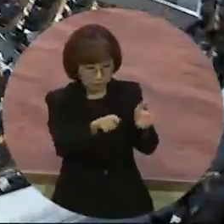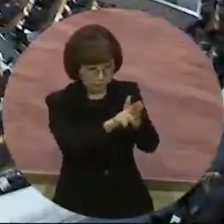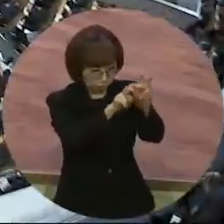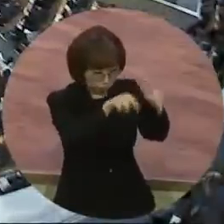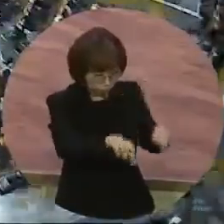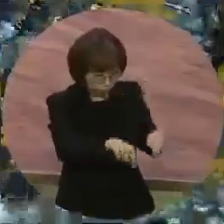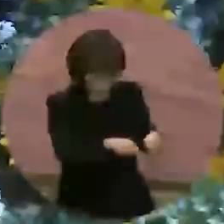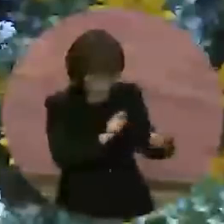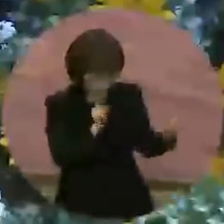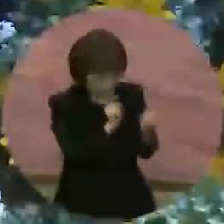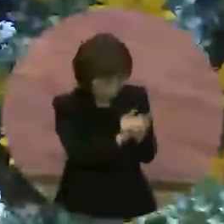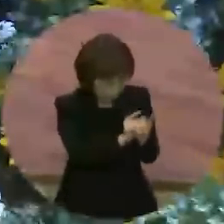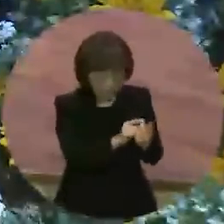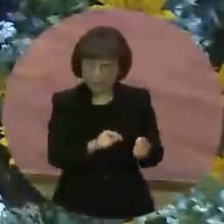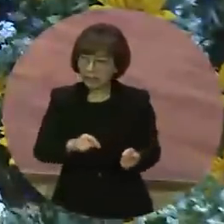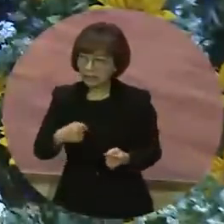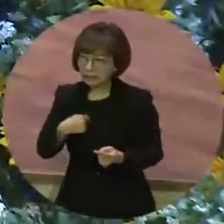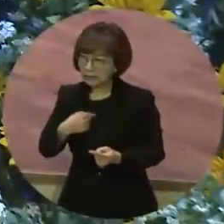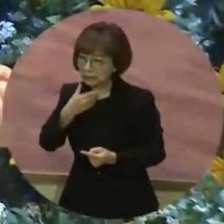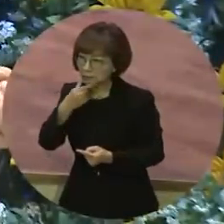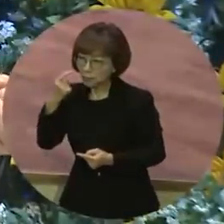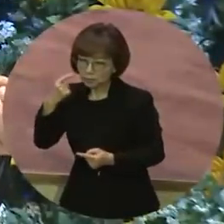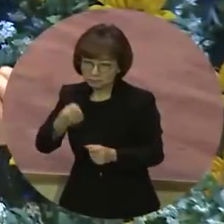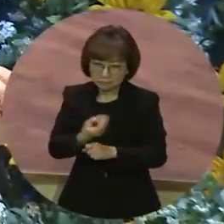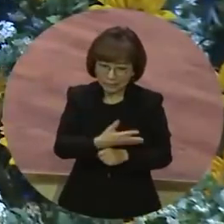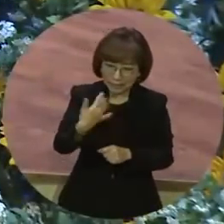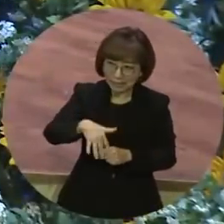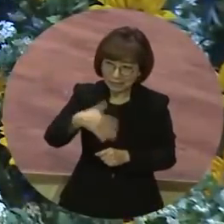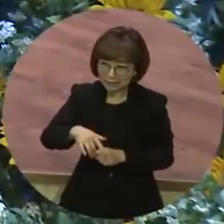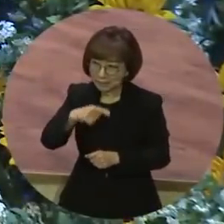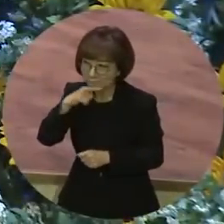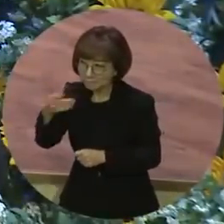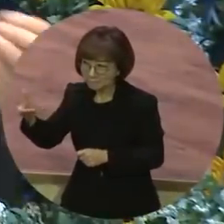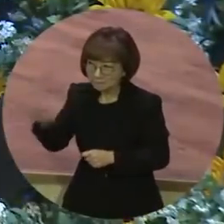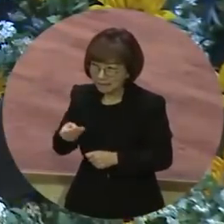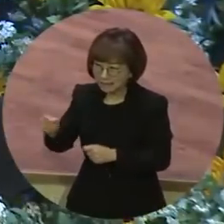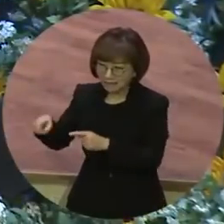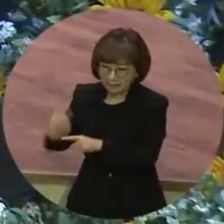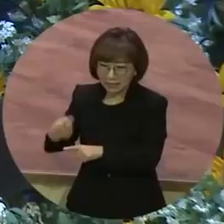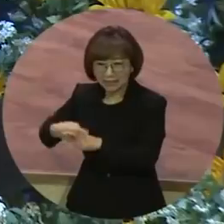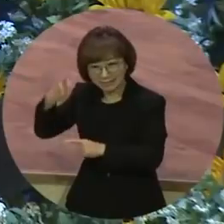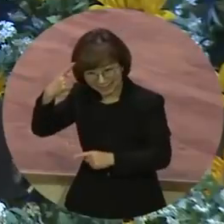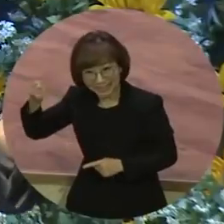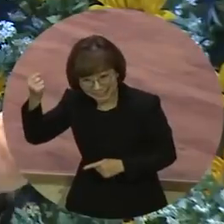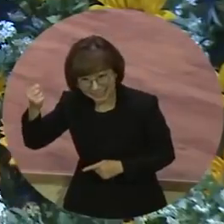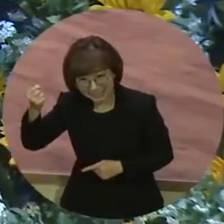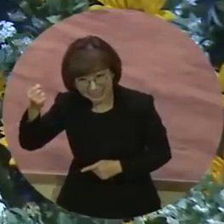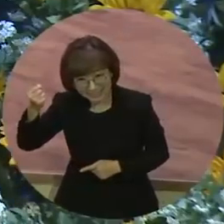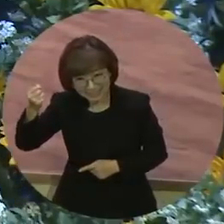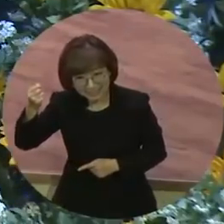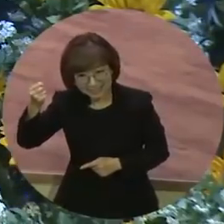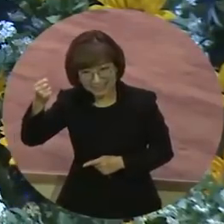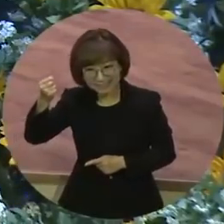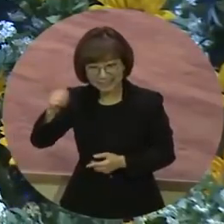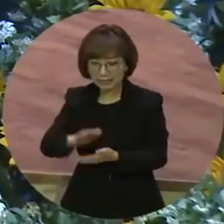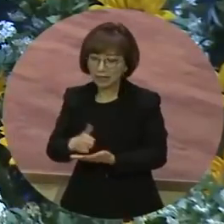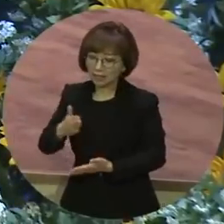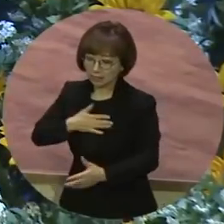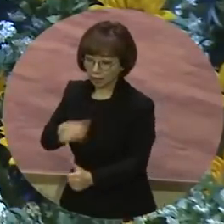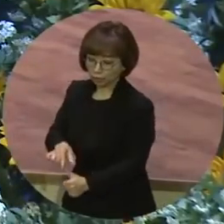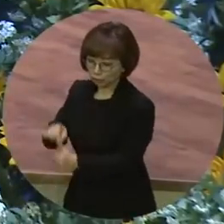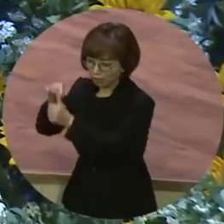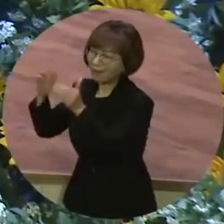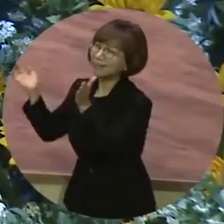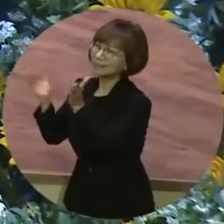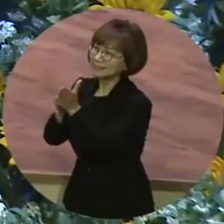여러분이 바울처럼 빚진 자 의식을 가지고 빚을 갚는다는 마음으로 복음을 전해야 된다. 그 말이에요. 내가 이 구원받았는데,